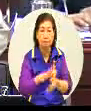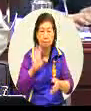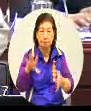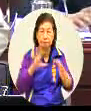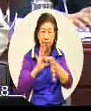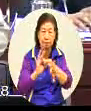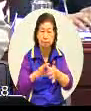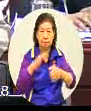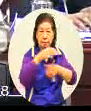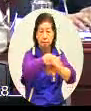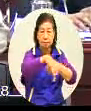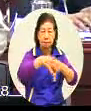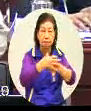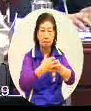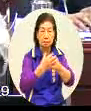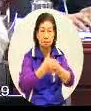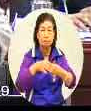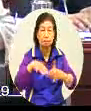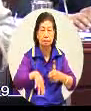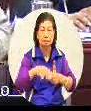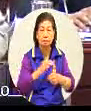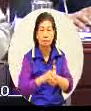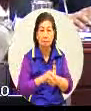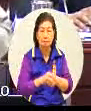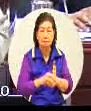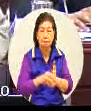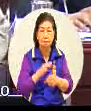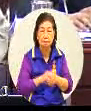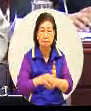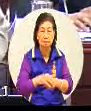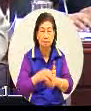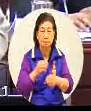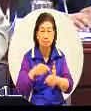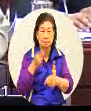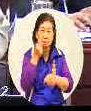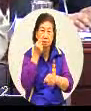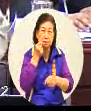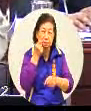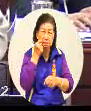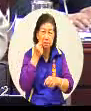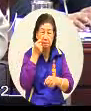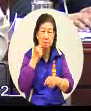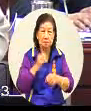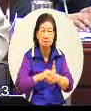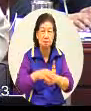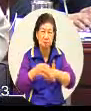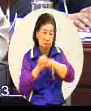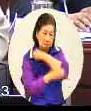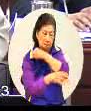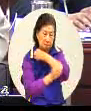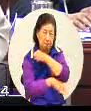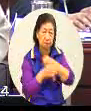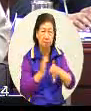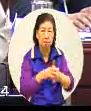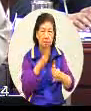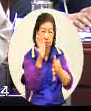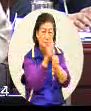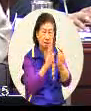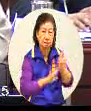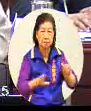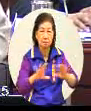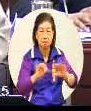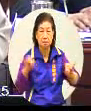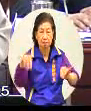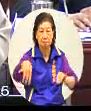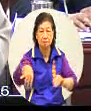环保，啊，环保伊的这个放流水酸洗，啊，影响到地方，啊，我想伊甲